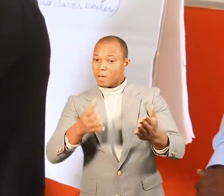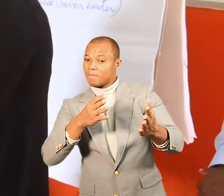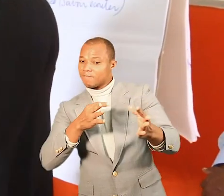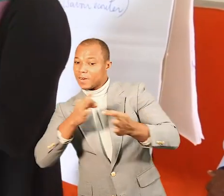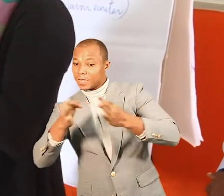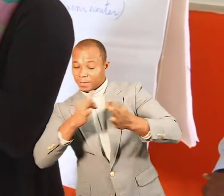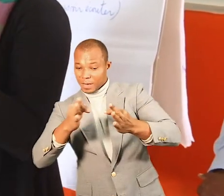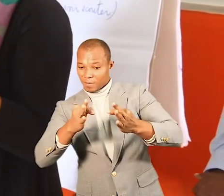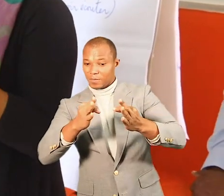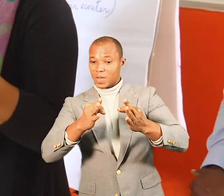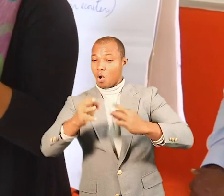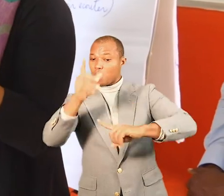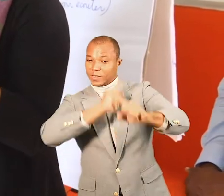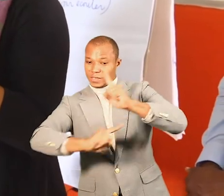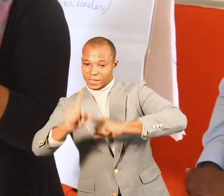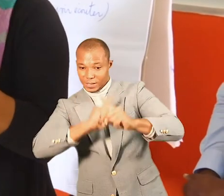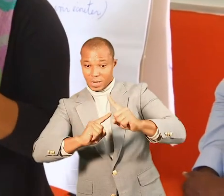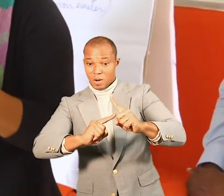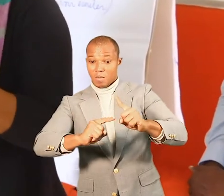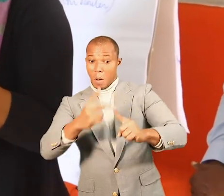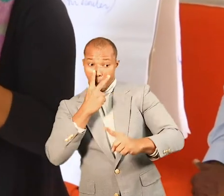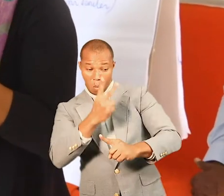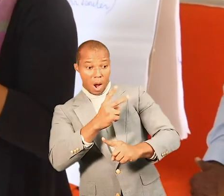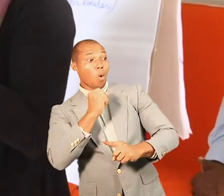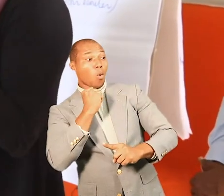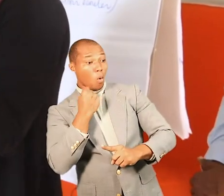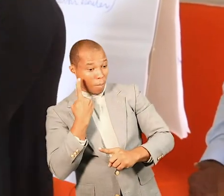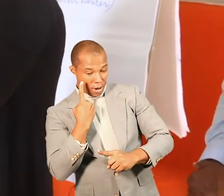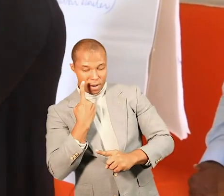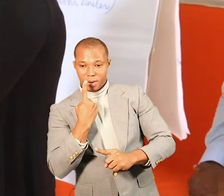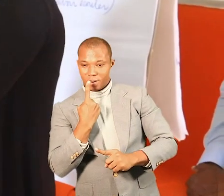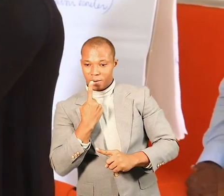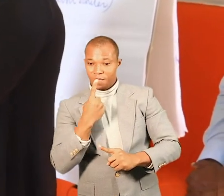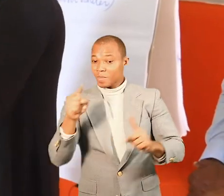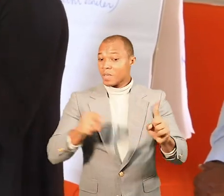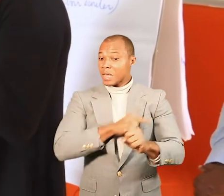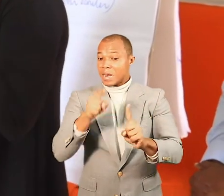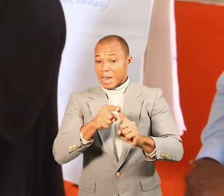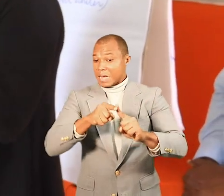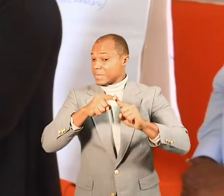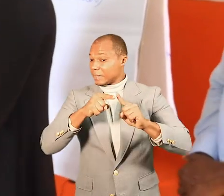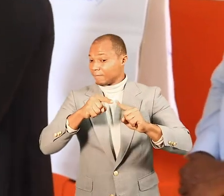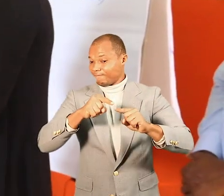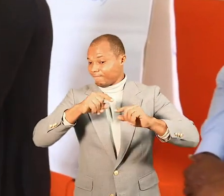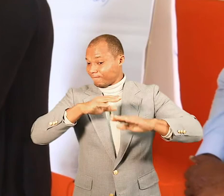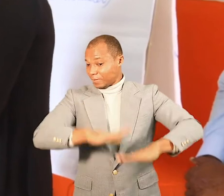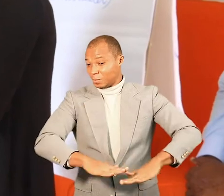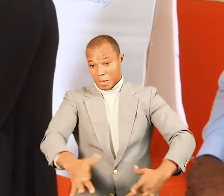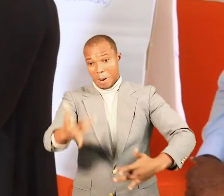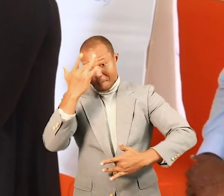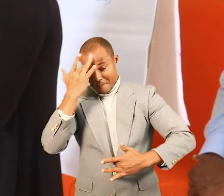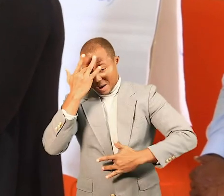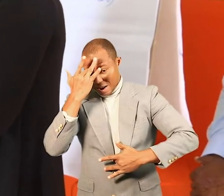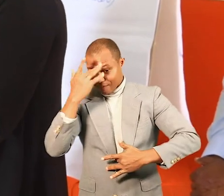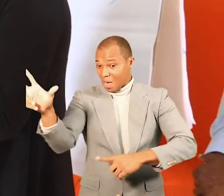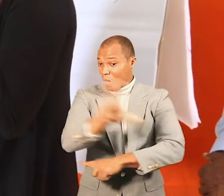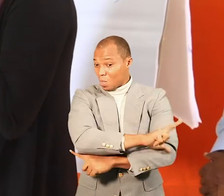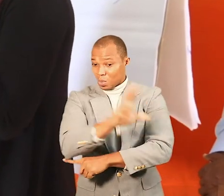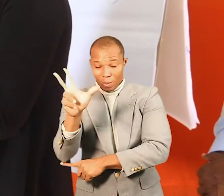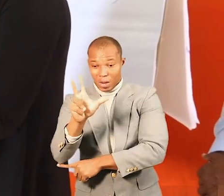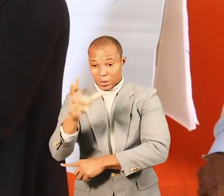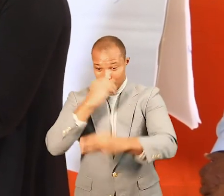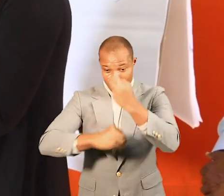bien, lui expliquer à partir d'un geste. Et Jean-François expliquait à lui dire, tout le monde est malade, il doit faire